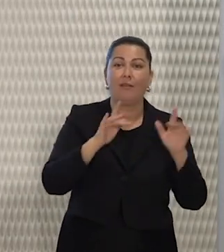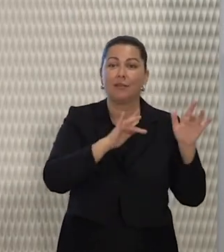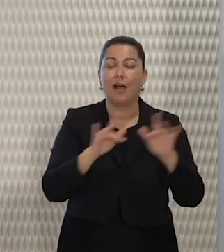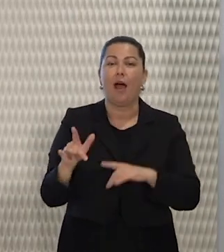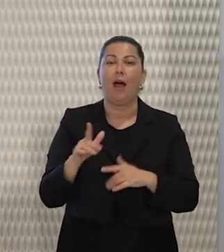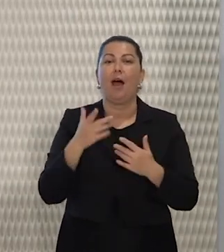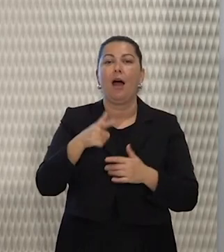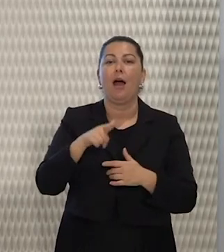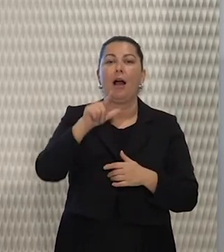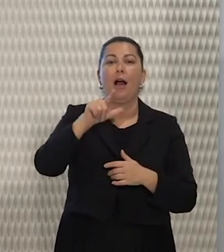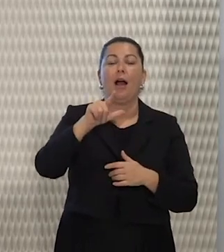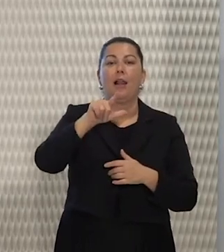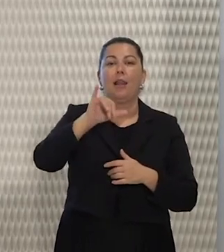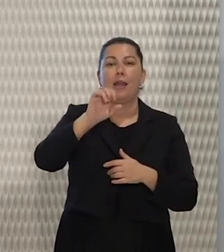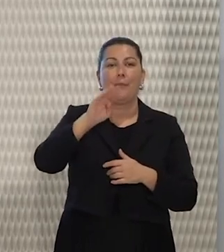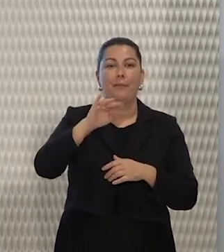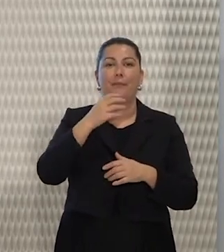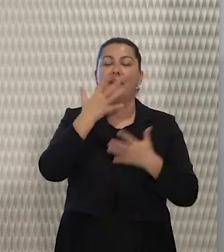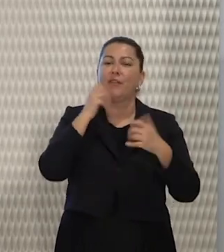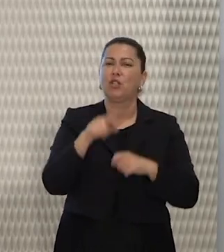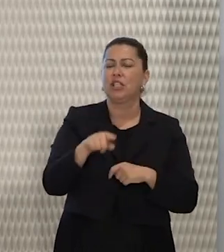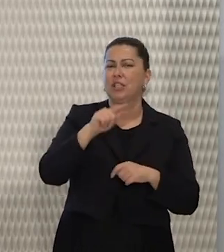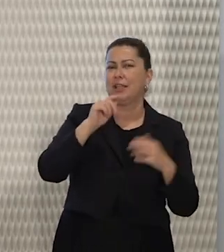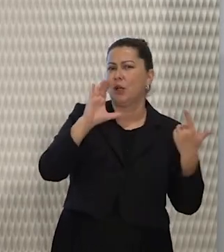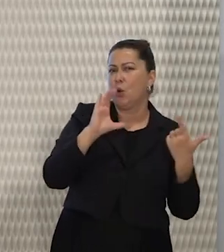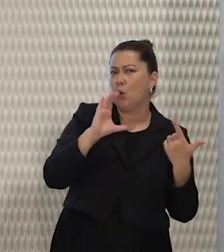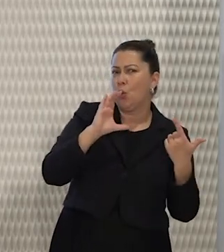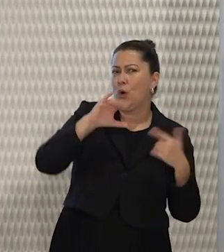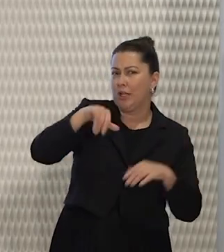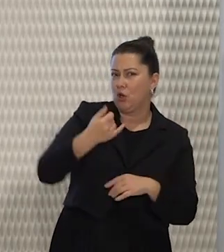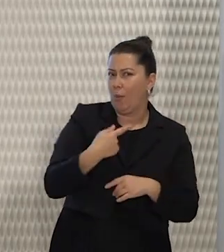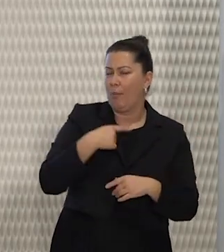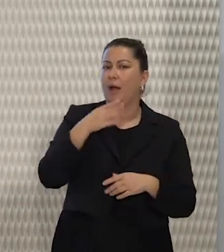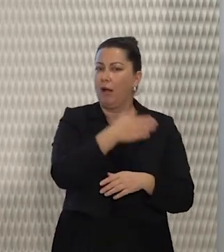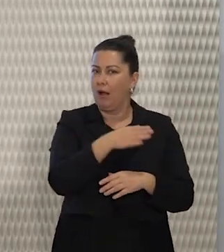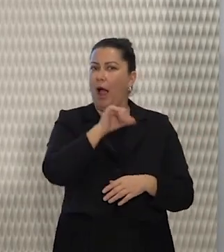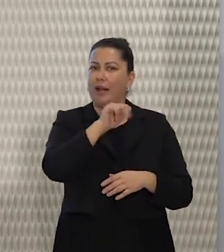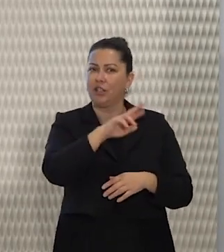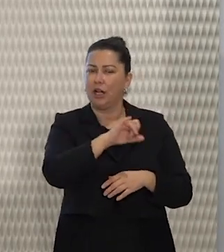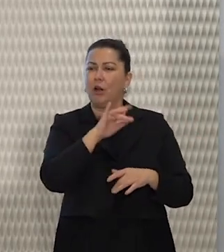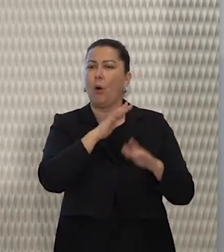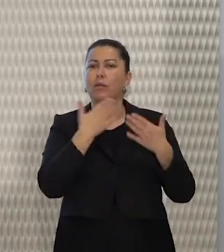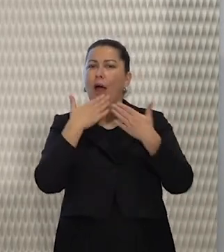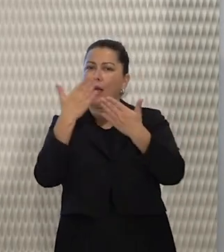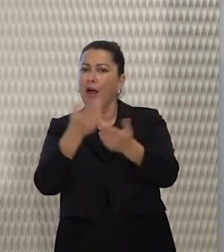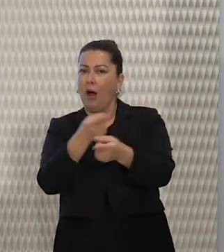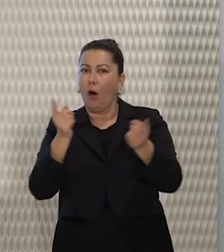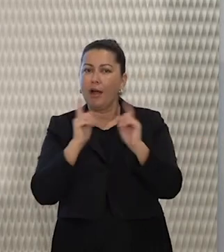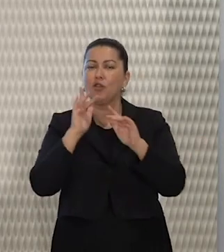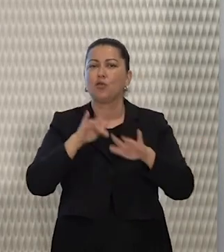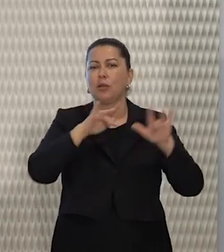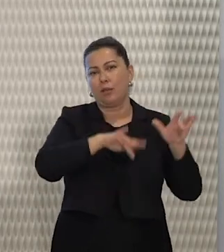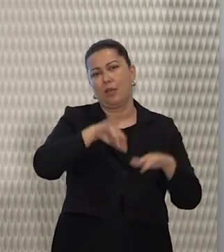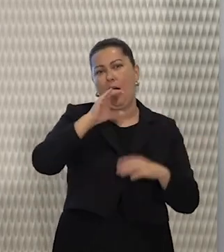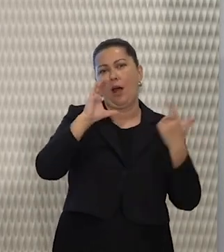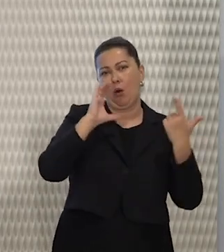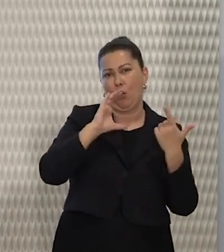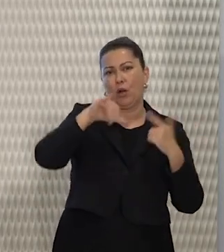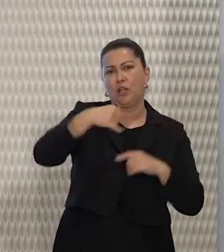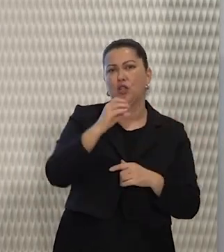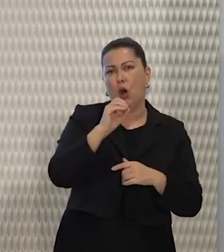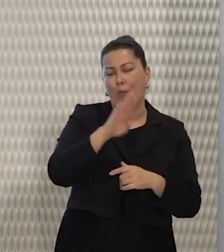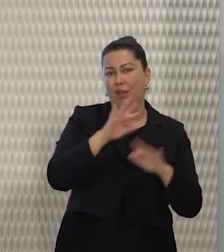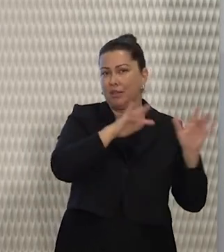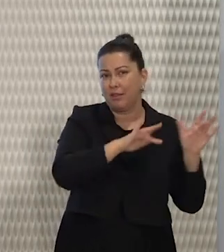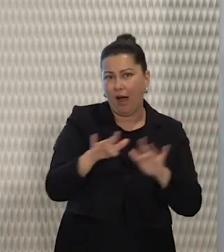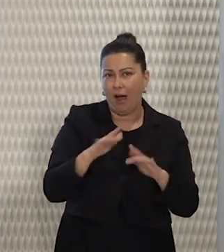Der Liam wünscht sich einen coolen Job. Der Angelo hat dank Ihnen, dank euch schon einen coolen Job